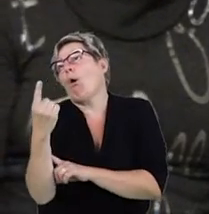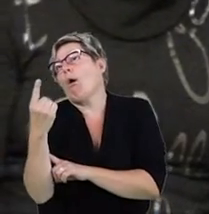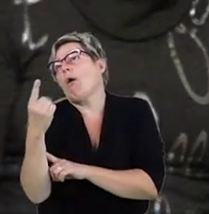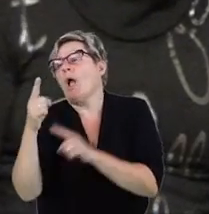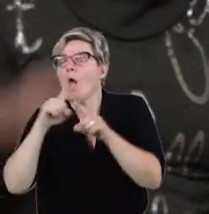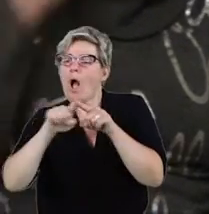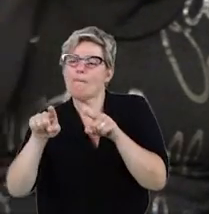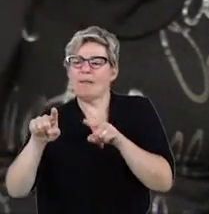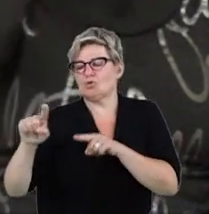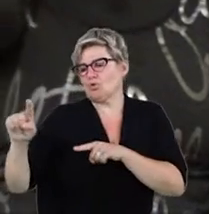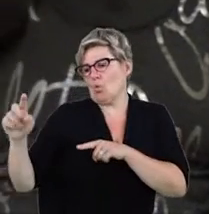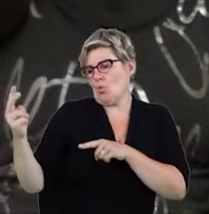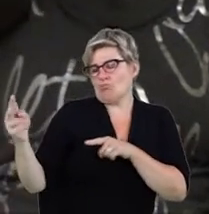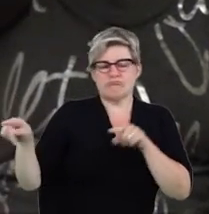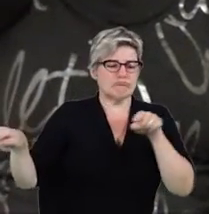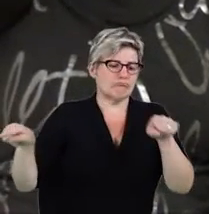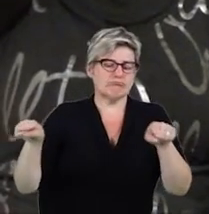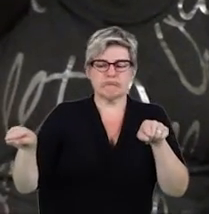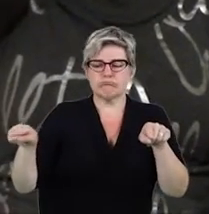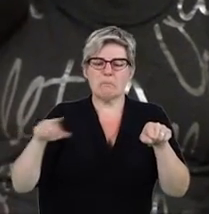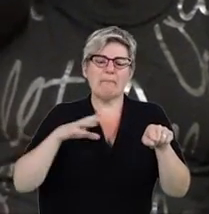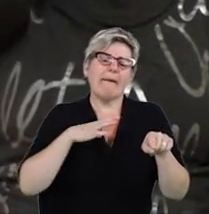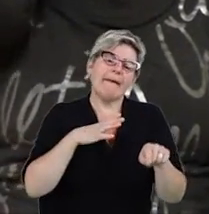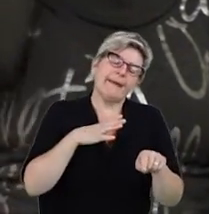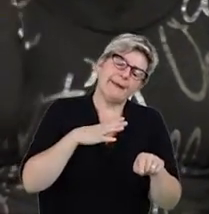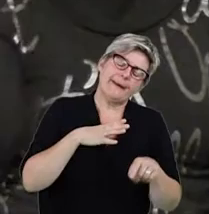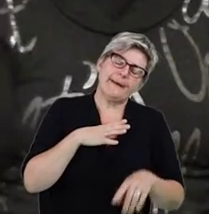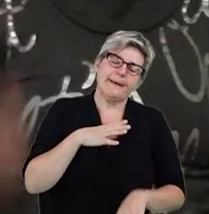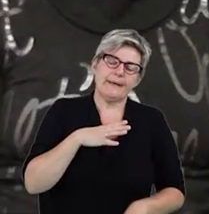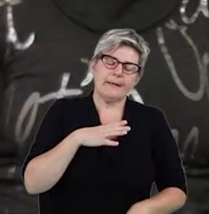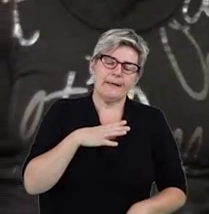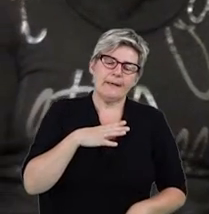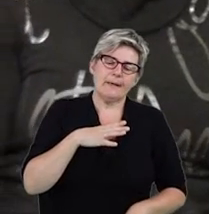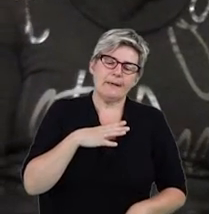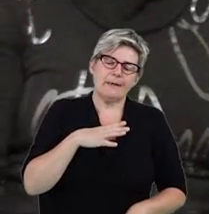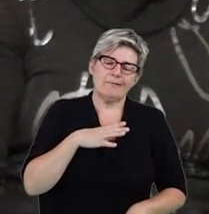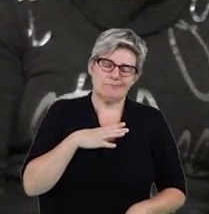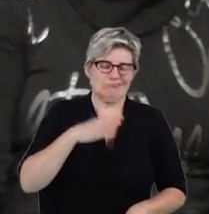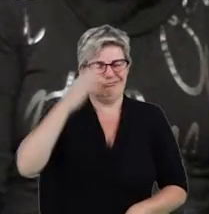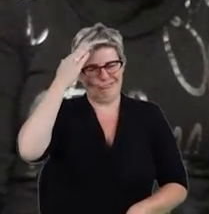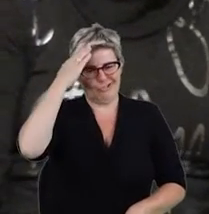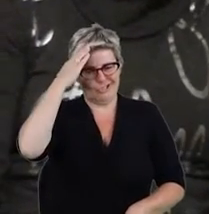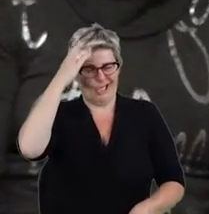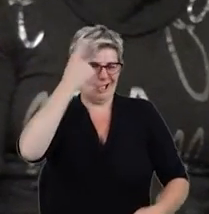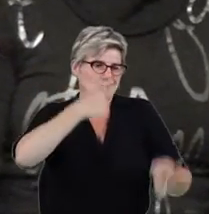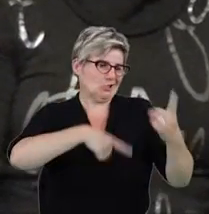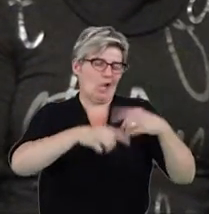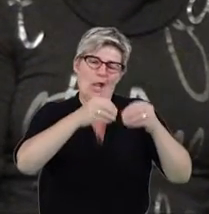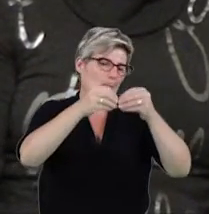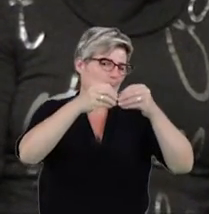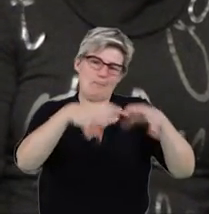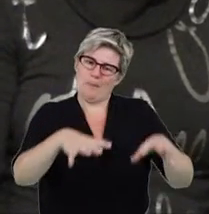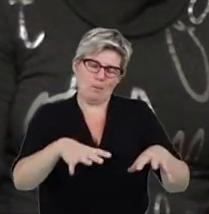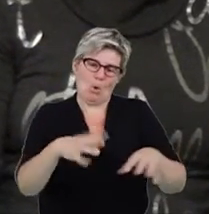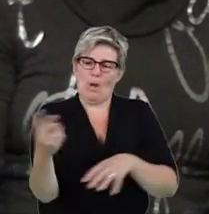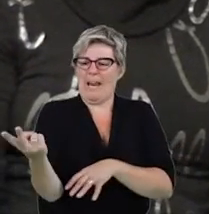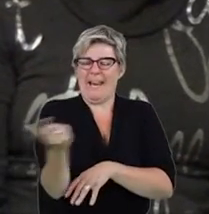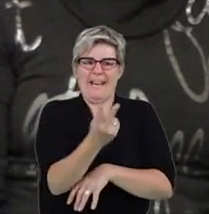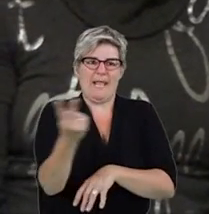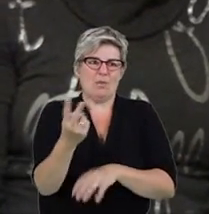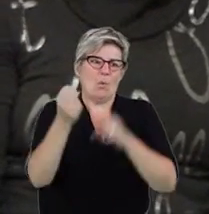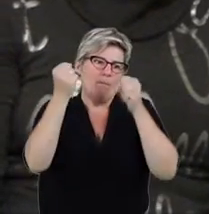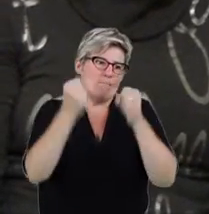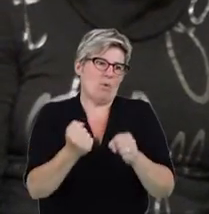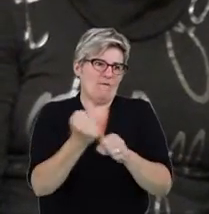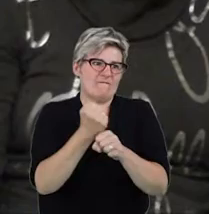l'autre. C'est pas parce que tu signes que tu parleras pas. Je pense que les deux peuvent se